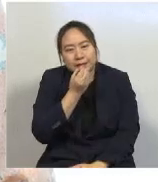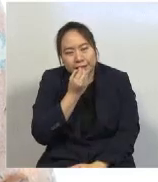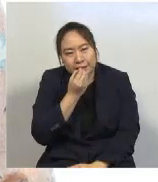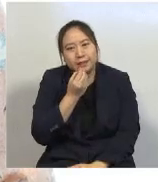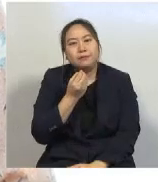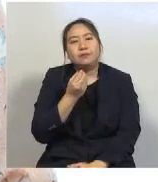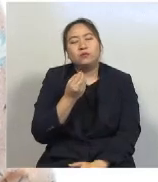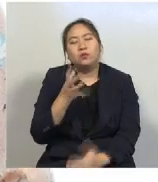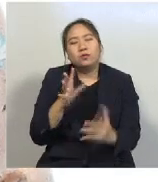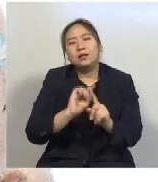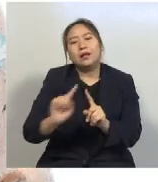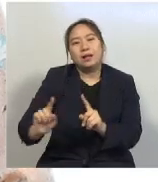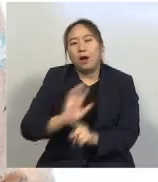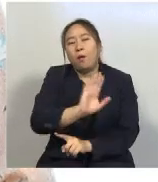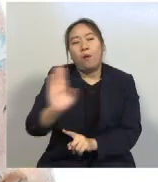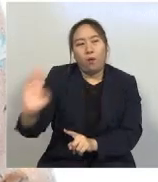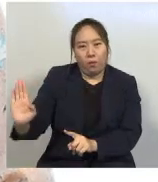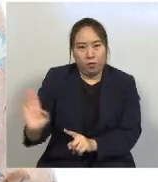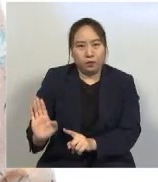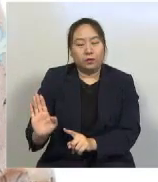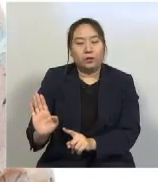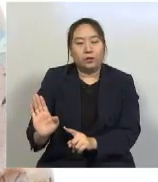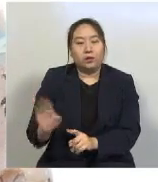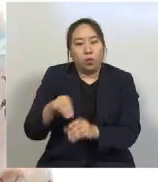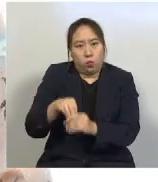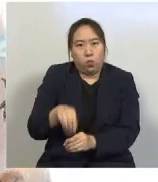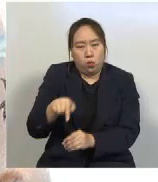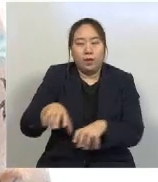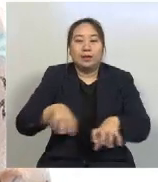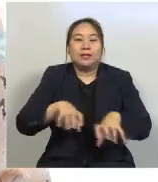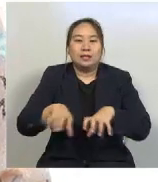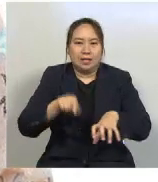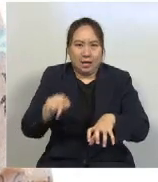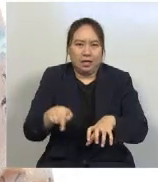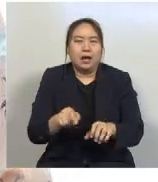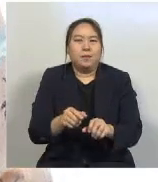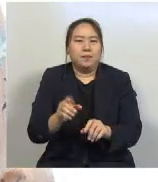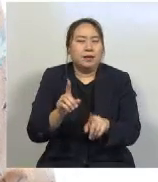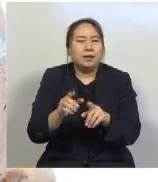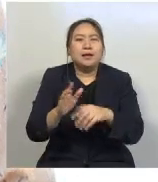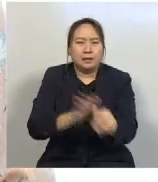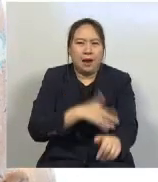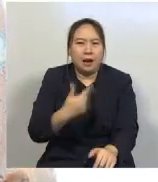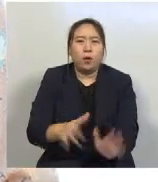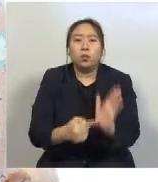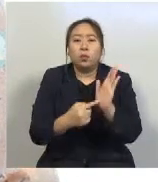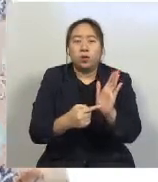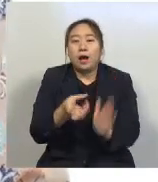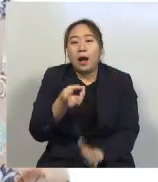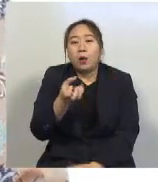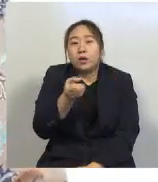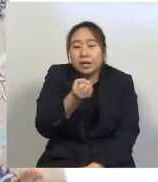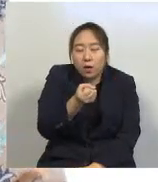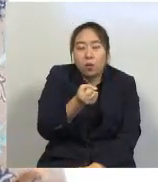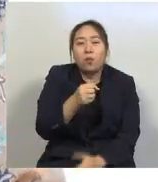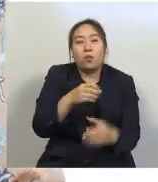ารพื้นเมืองซึ่งอยู่คู่กับงานเรือพระนี่มาอย่างนานผมยกตัวอย่างในเรื่องของข้าวหลามไก่ปิ้ง